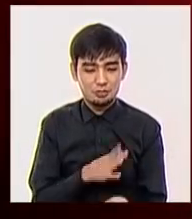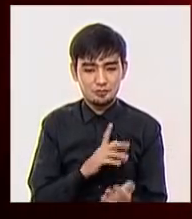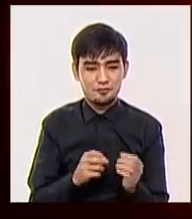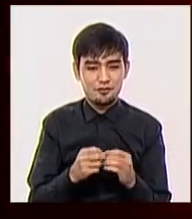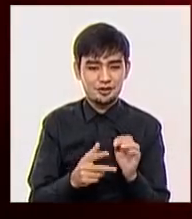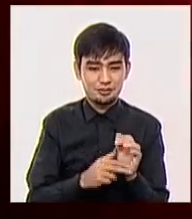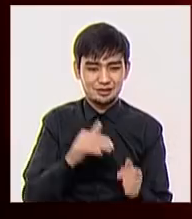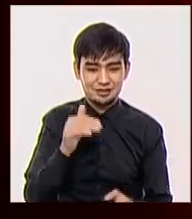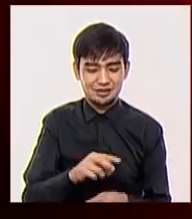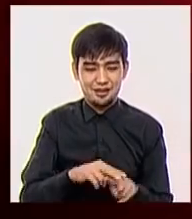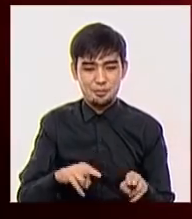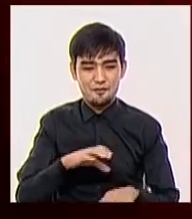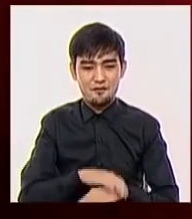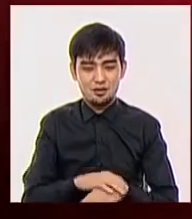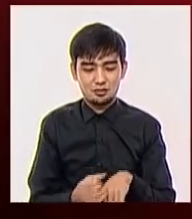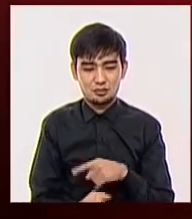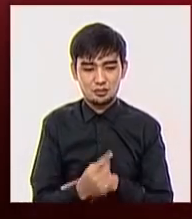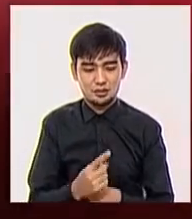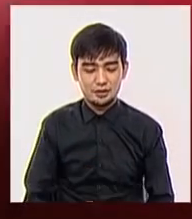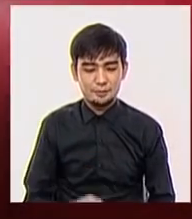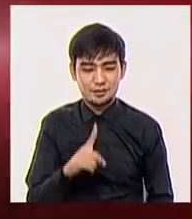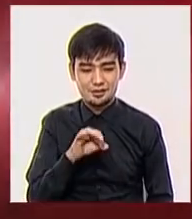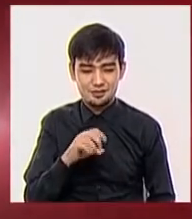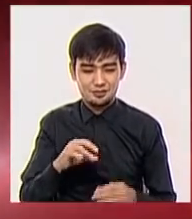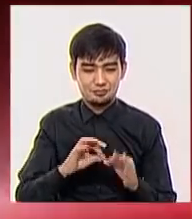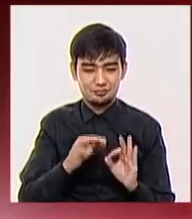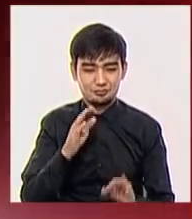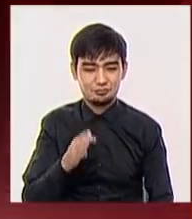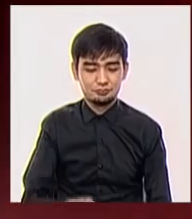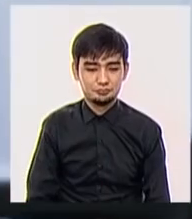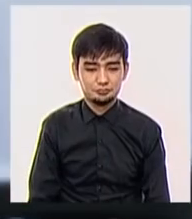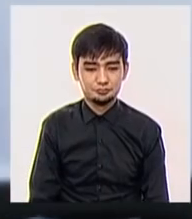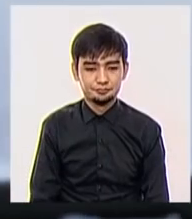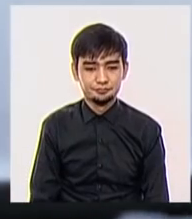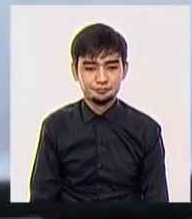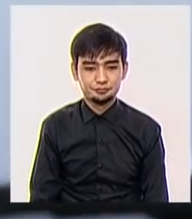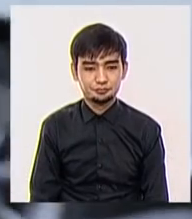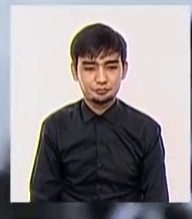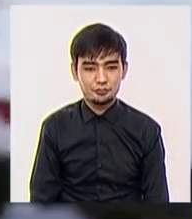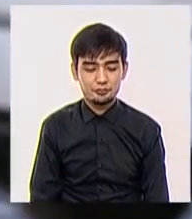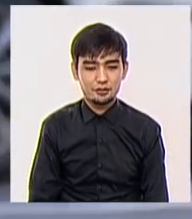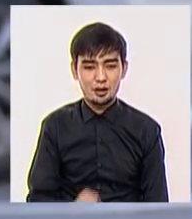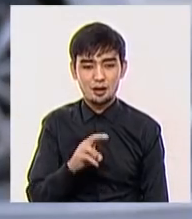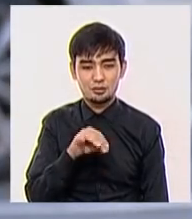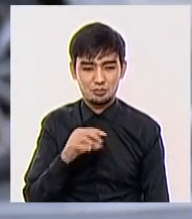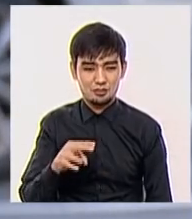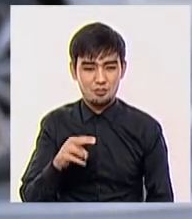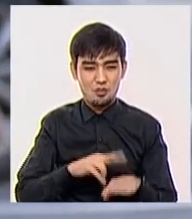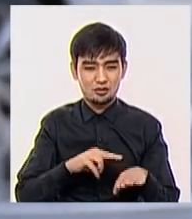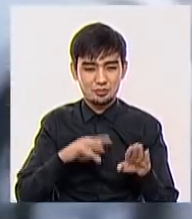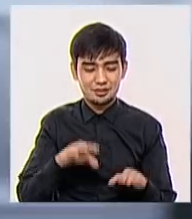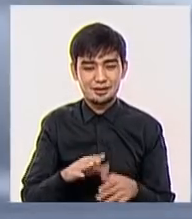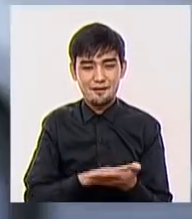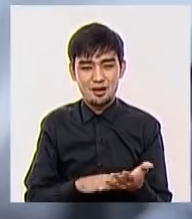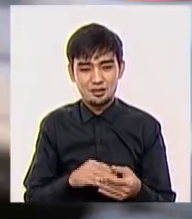18 тысяч таких фактов зарина берем q расскажет подробнее в административной полиции заявляют